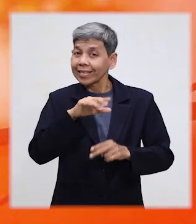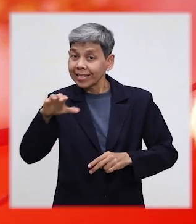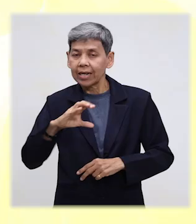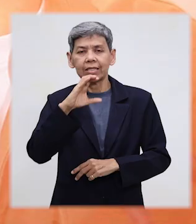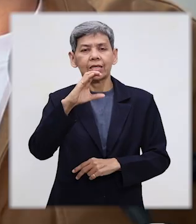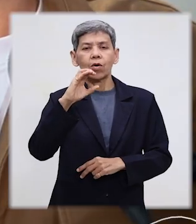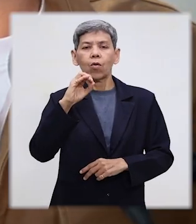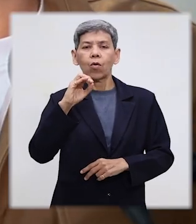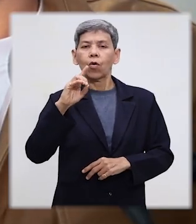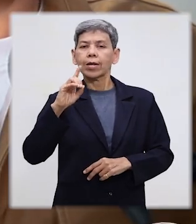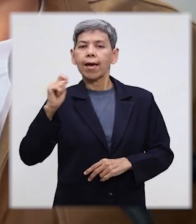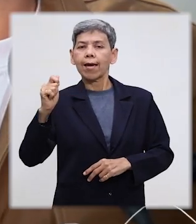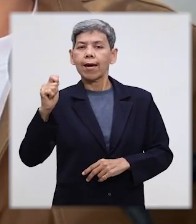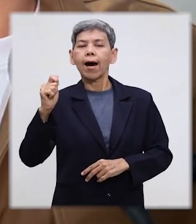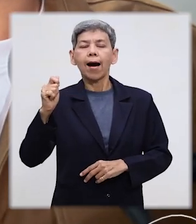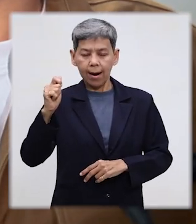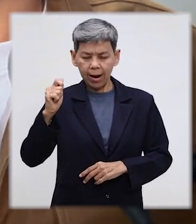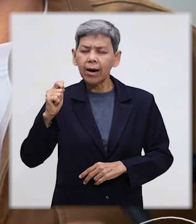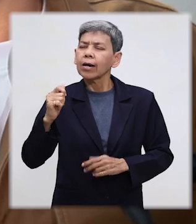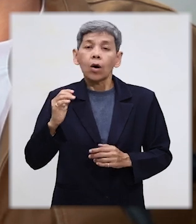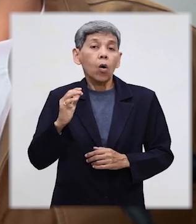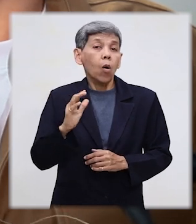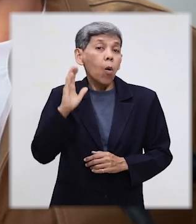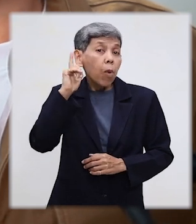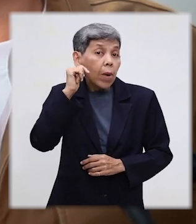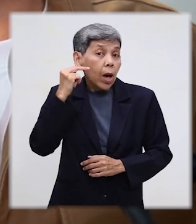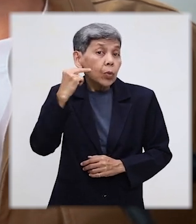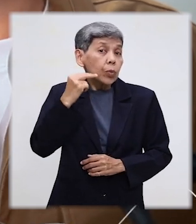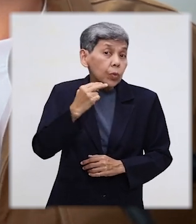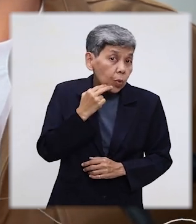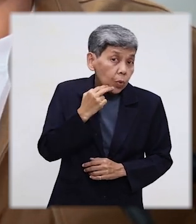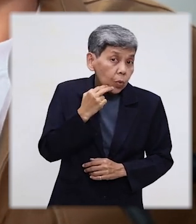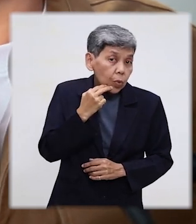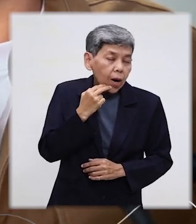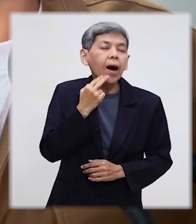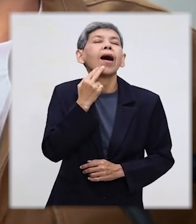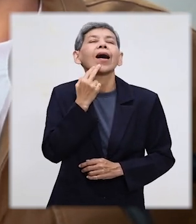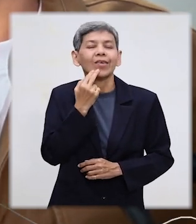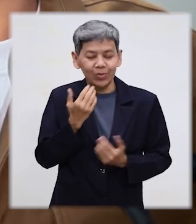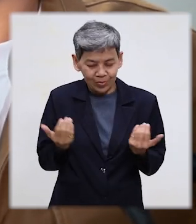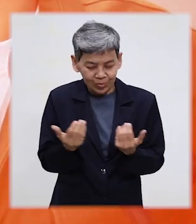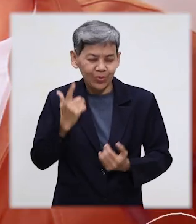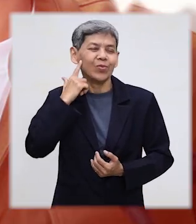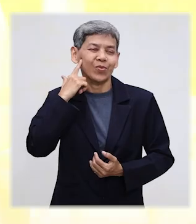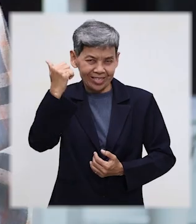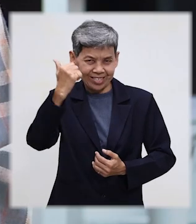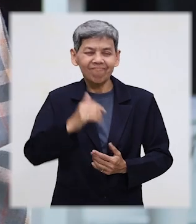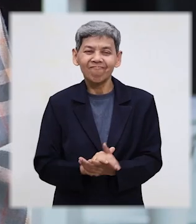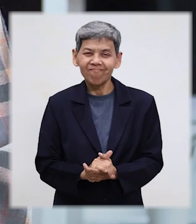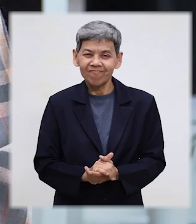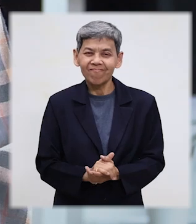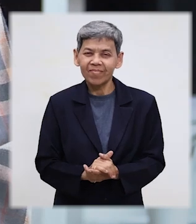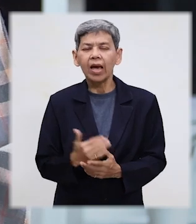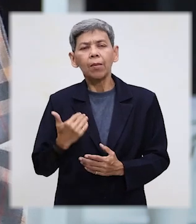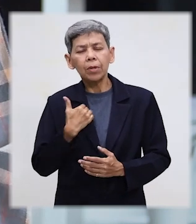คด้าคือ Child of Deaf Adult หมายถึงว่าลูกของคนหูหนวก ที่หูหนวก ใช ่ก็มีในเ